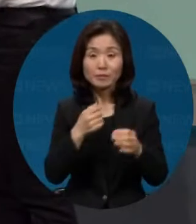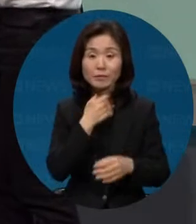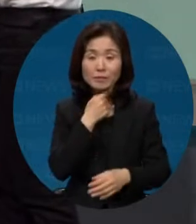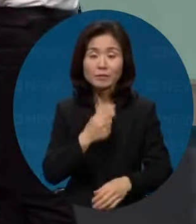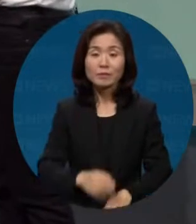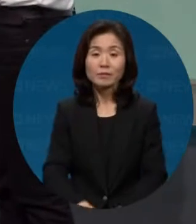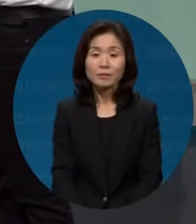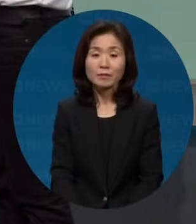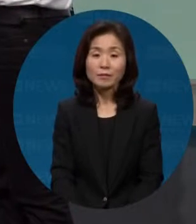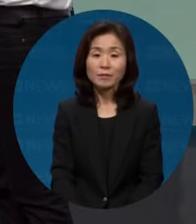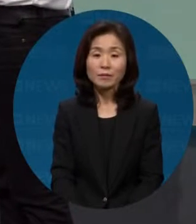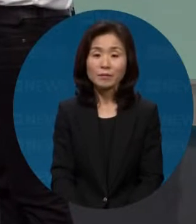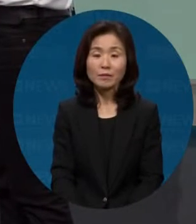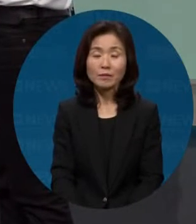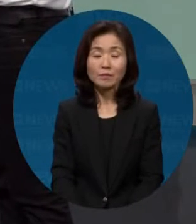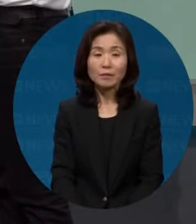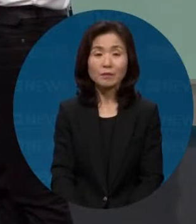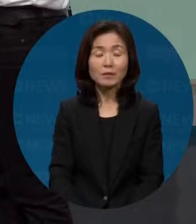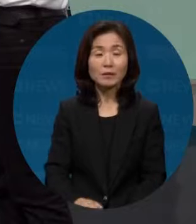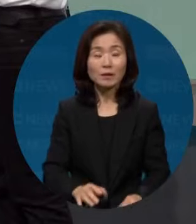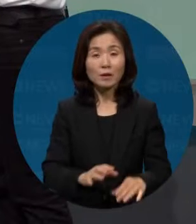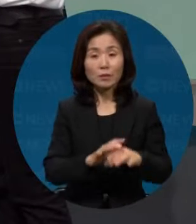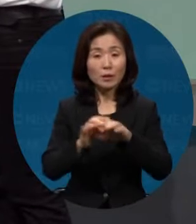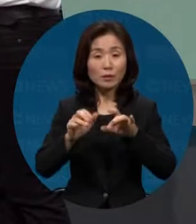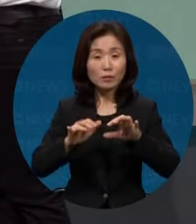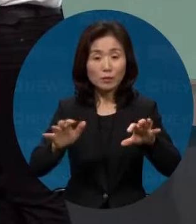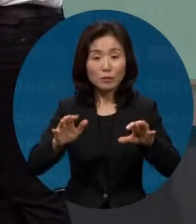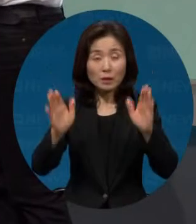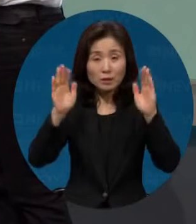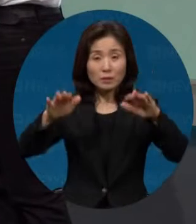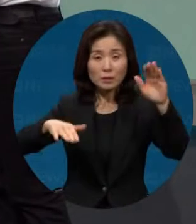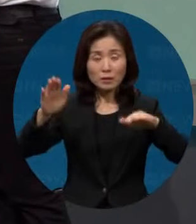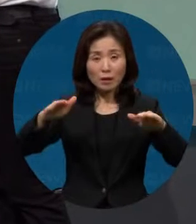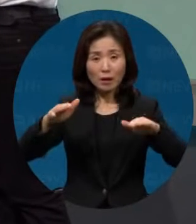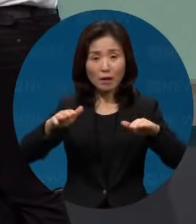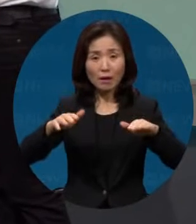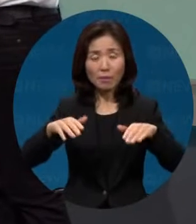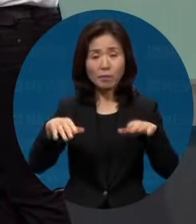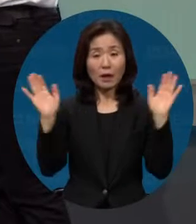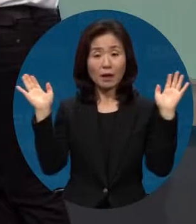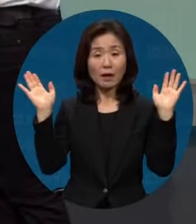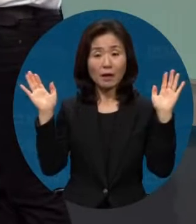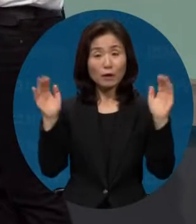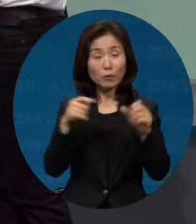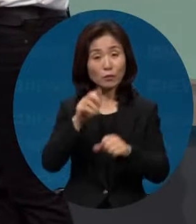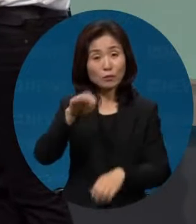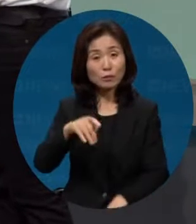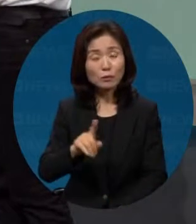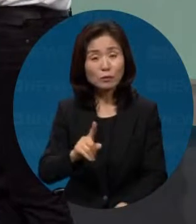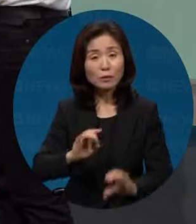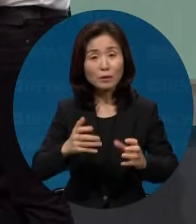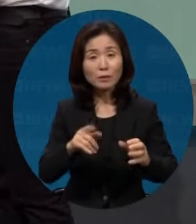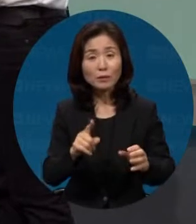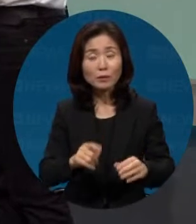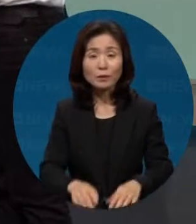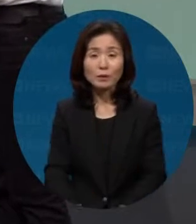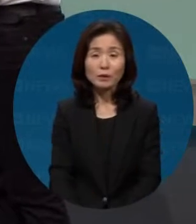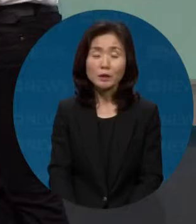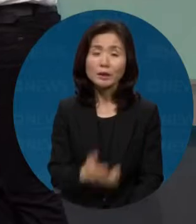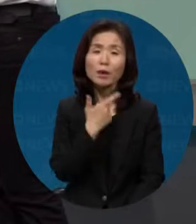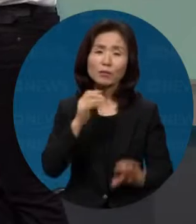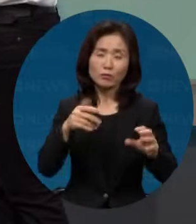시프트 거죠 팬덤이 학습격차를 손 논 교육부 4 팬덤이 싸워 이후로 계속 나오는 문제인데 어느나라 교육 봄 4